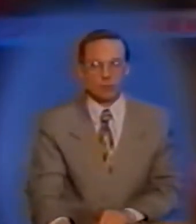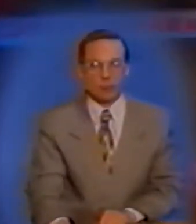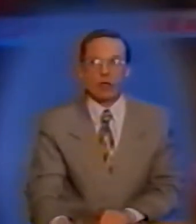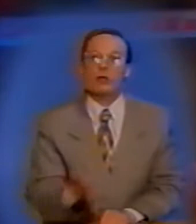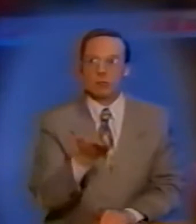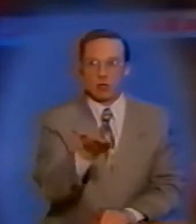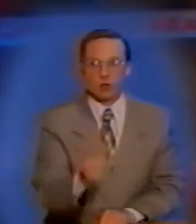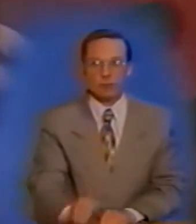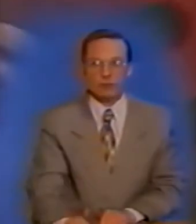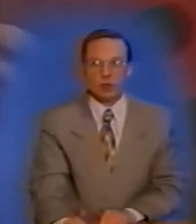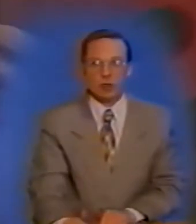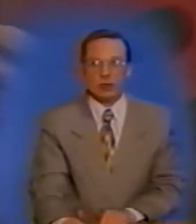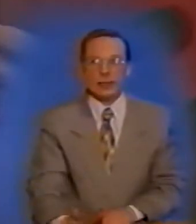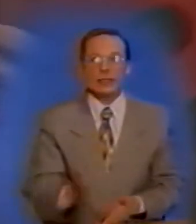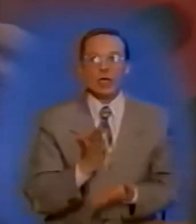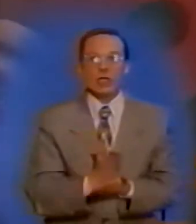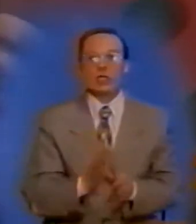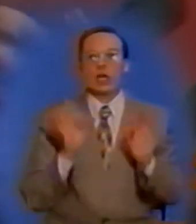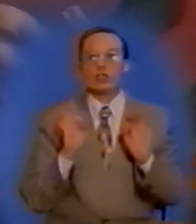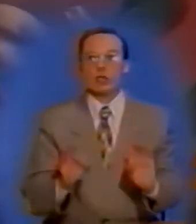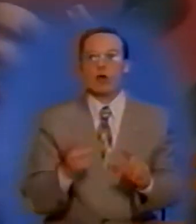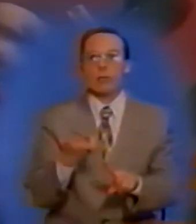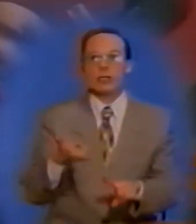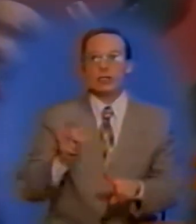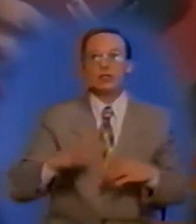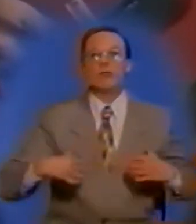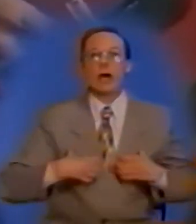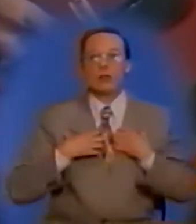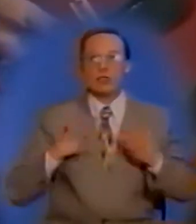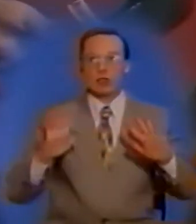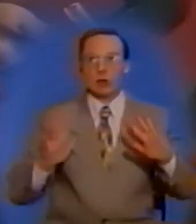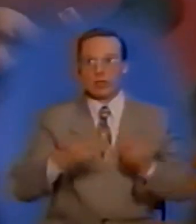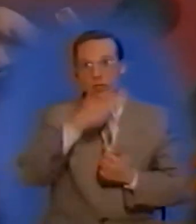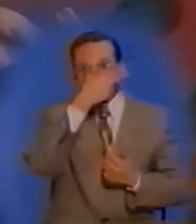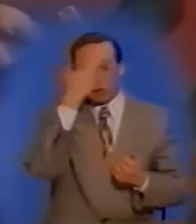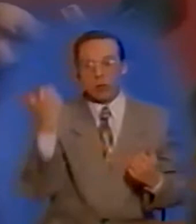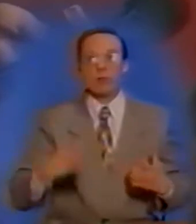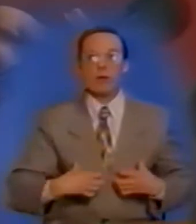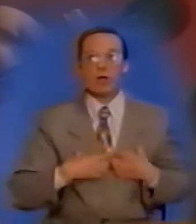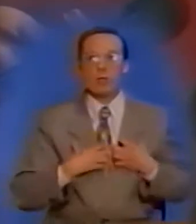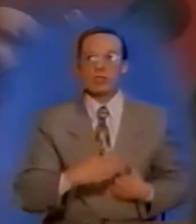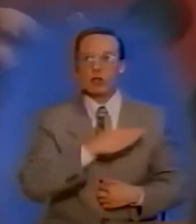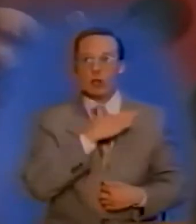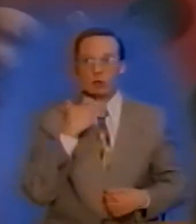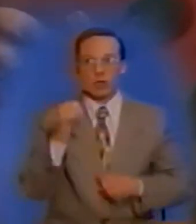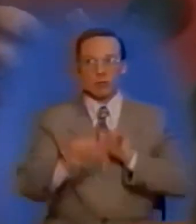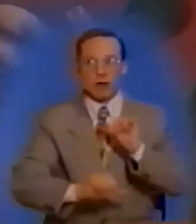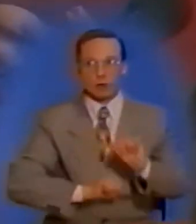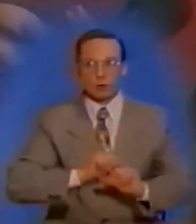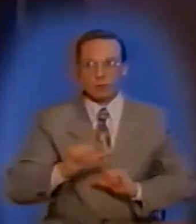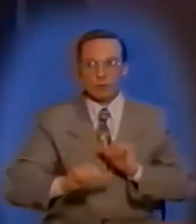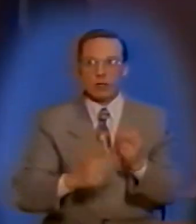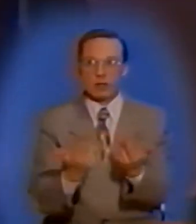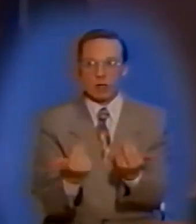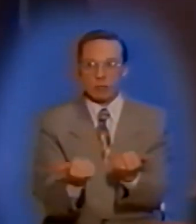Prašau. Yra iš tikro padidintos baimės situacija Lietuvoje. Padidintos baimės jau daugelį metų.